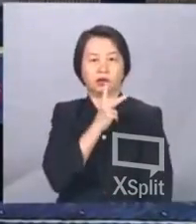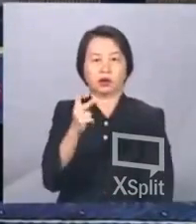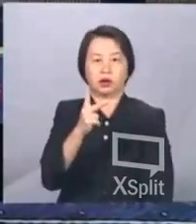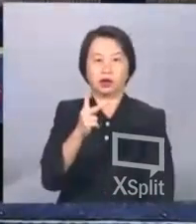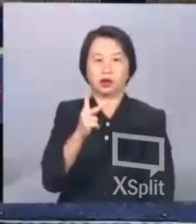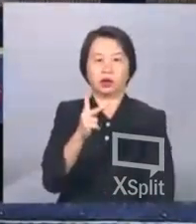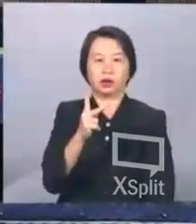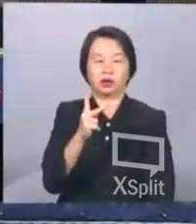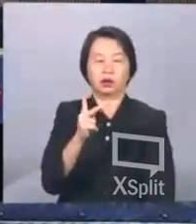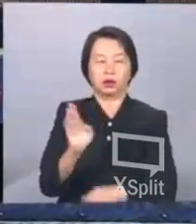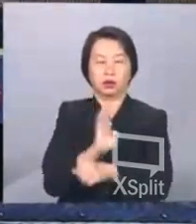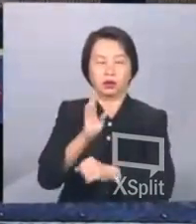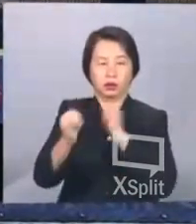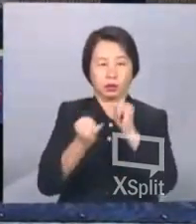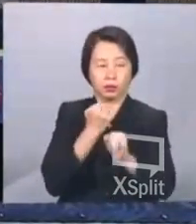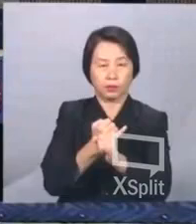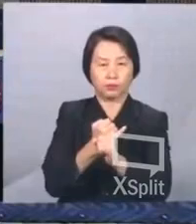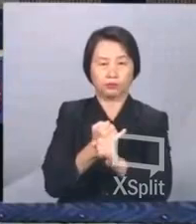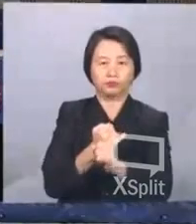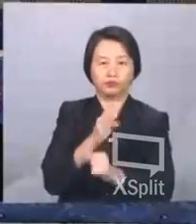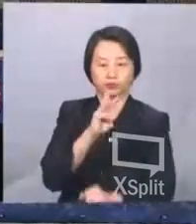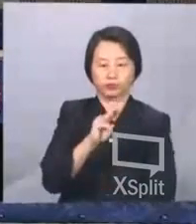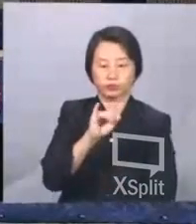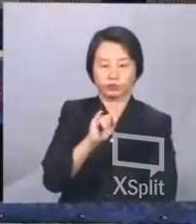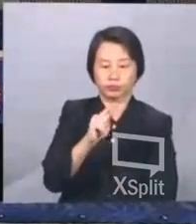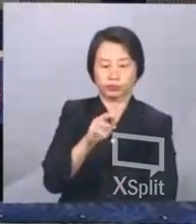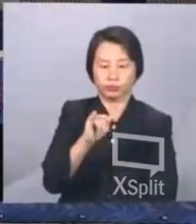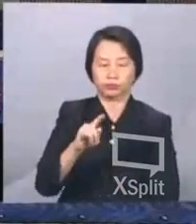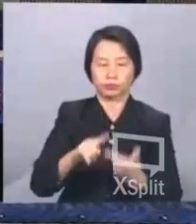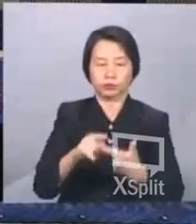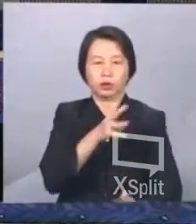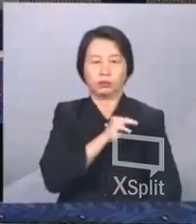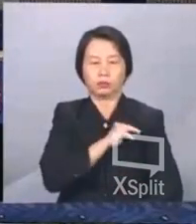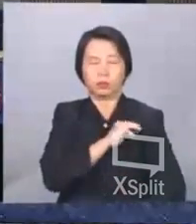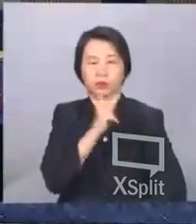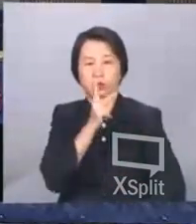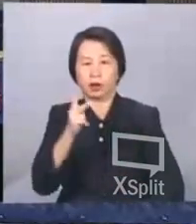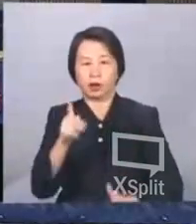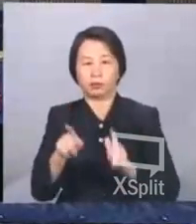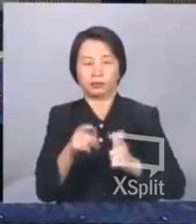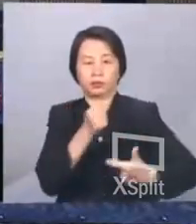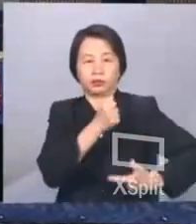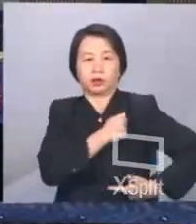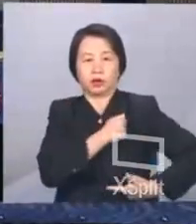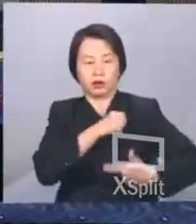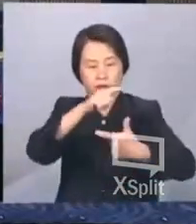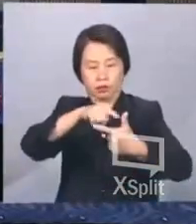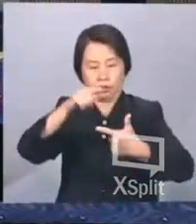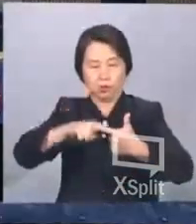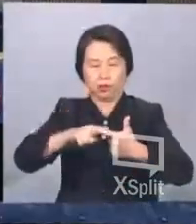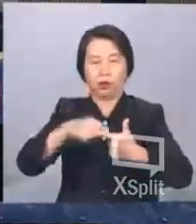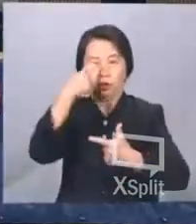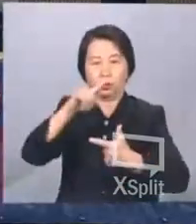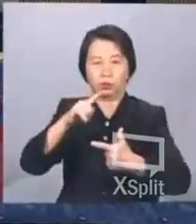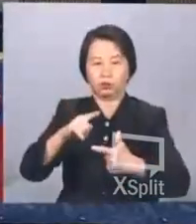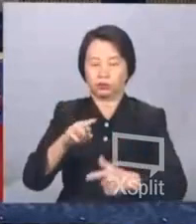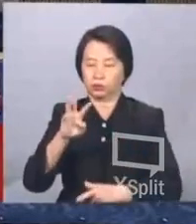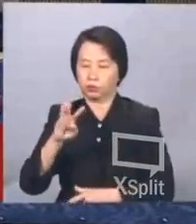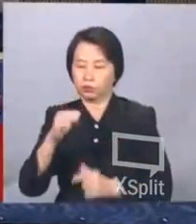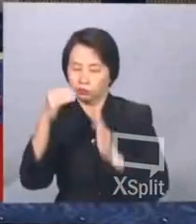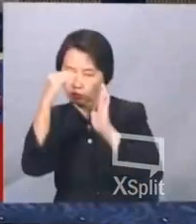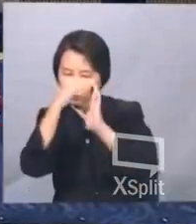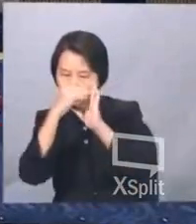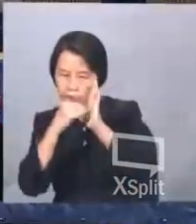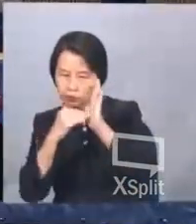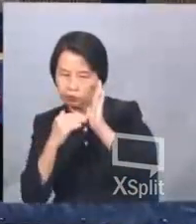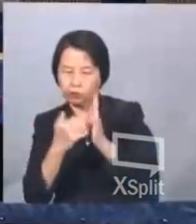perdagangan antarabangsa dan industri dan menteri kanan pertahanan diwujudkan untuk menitis dari